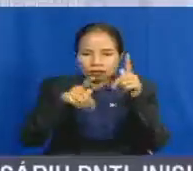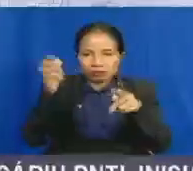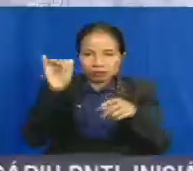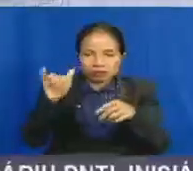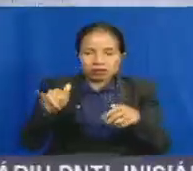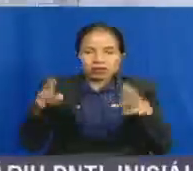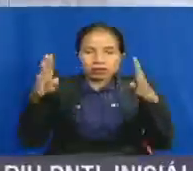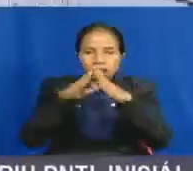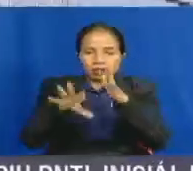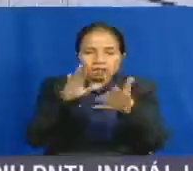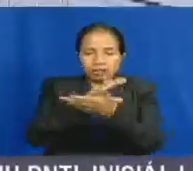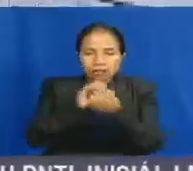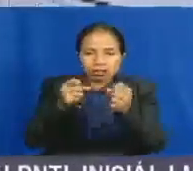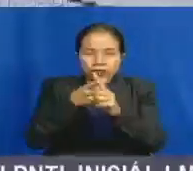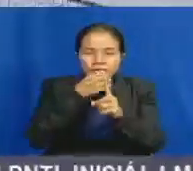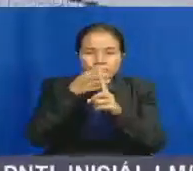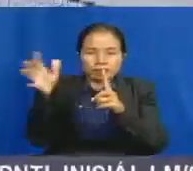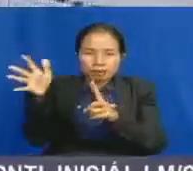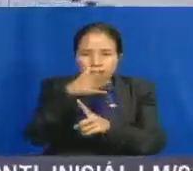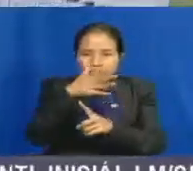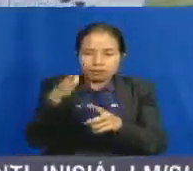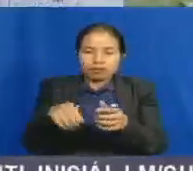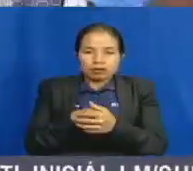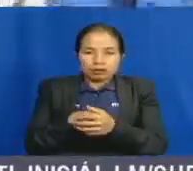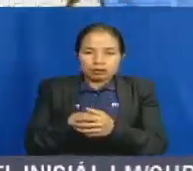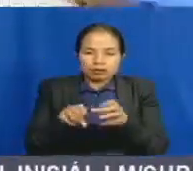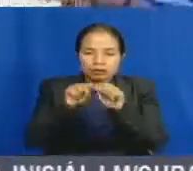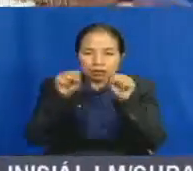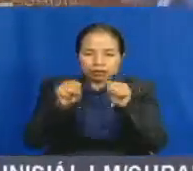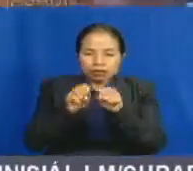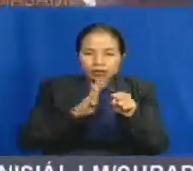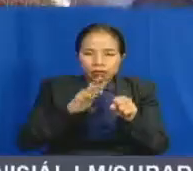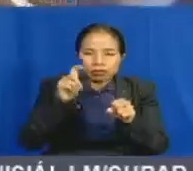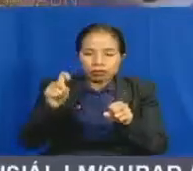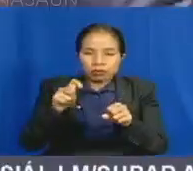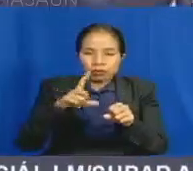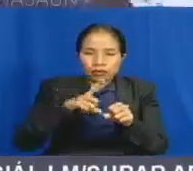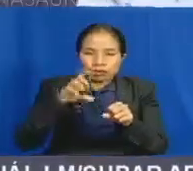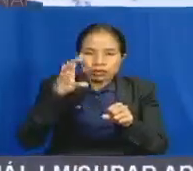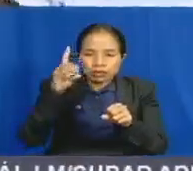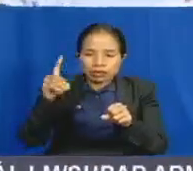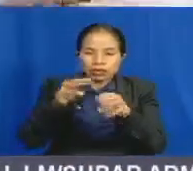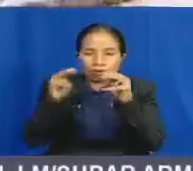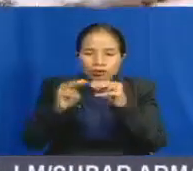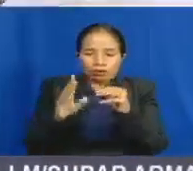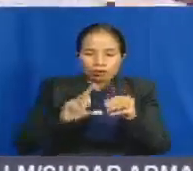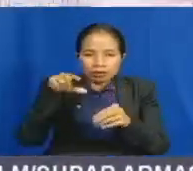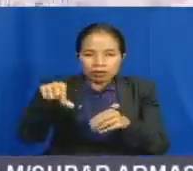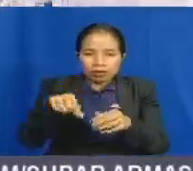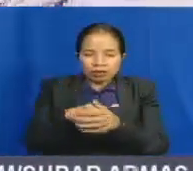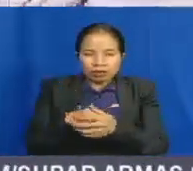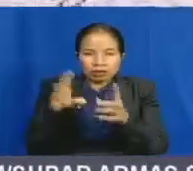nebe uma hetan estragos husian imbot i-a suku vatuvou no suku lisadila municipiului care s-a.